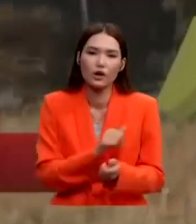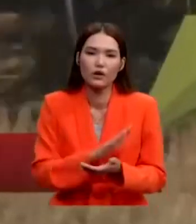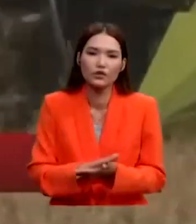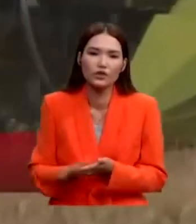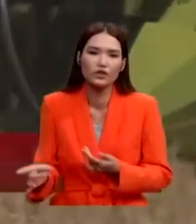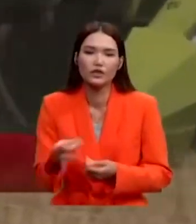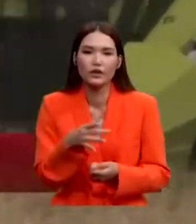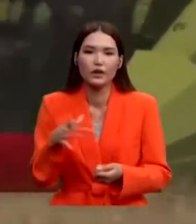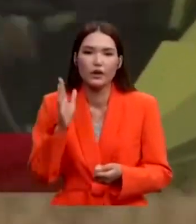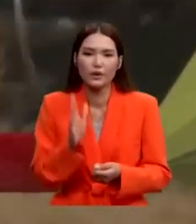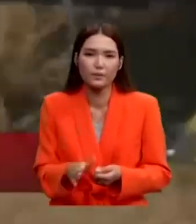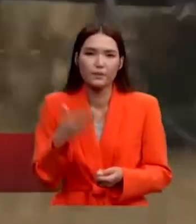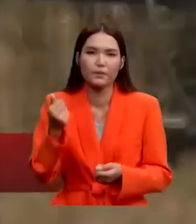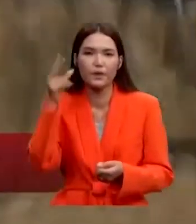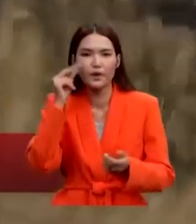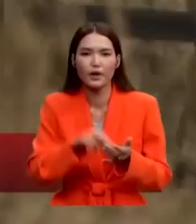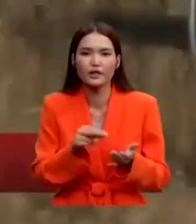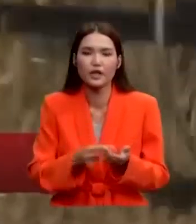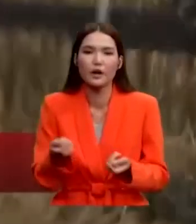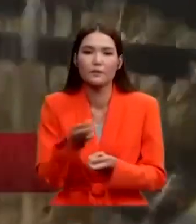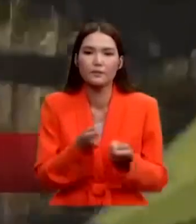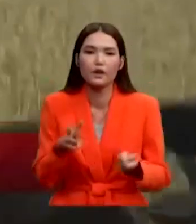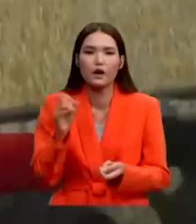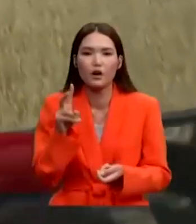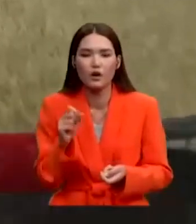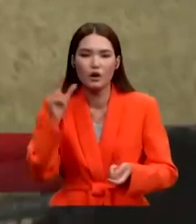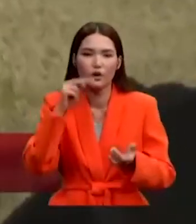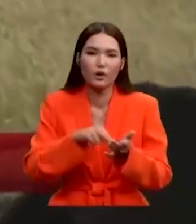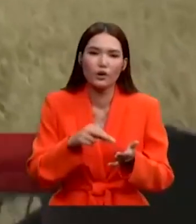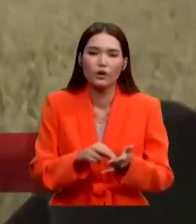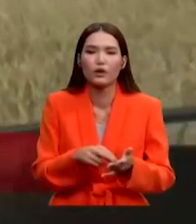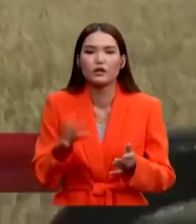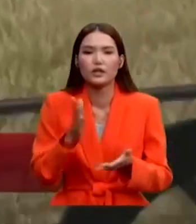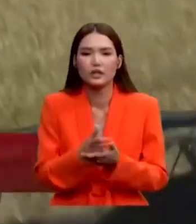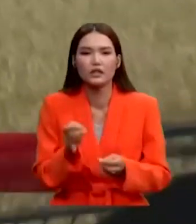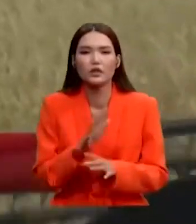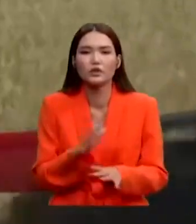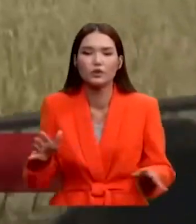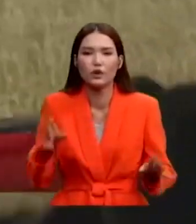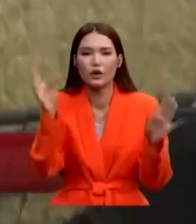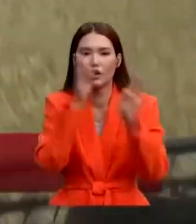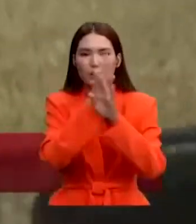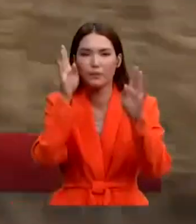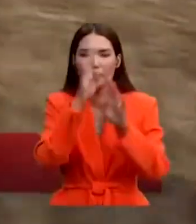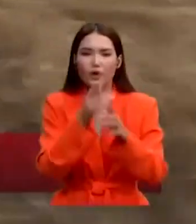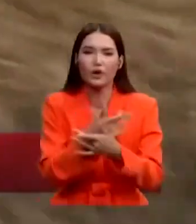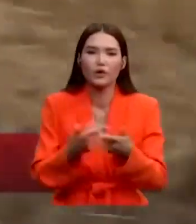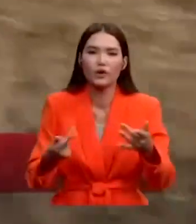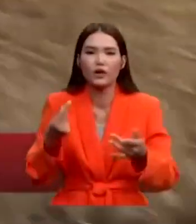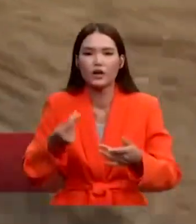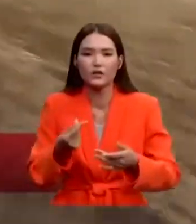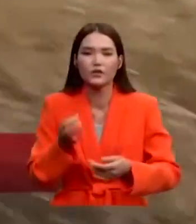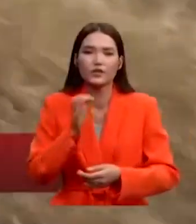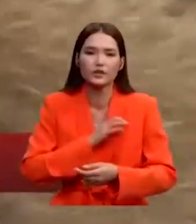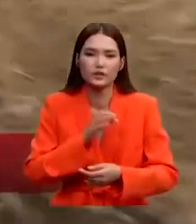регионах. Однако на ситуацию с ценами на пшеницу и, как следствие, на муку и хлеб влияют не только погодно-климатические и